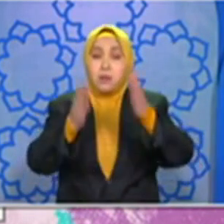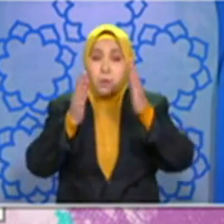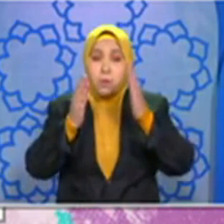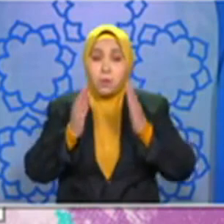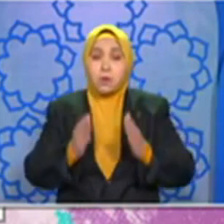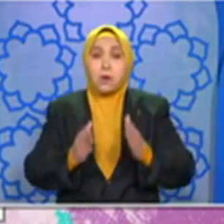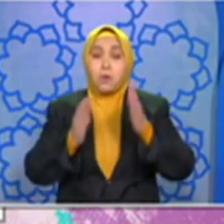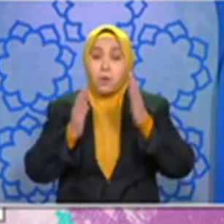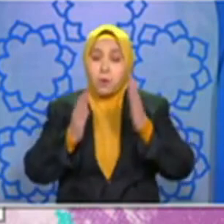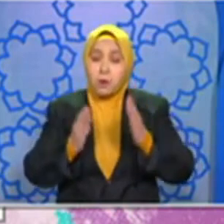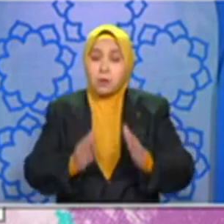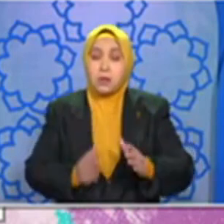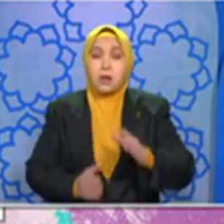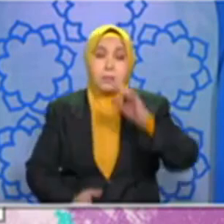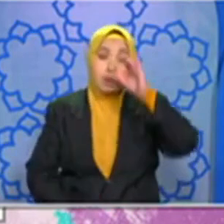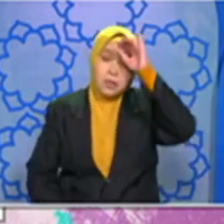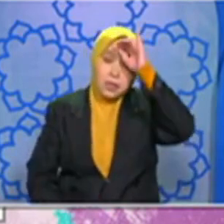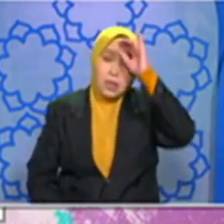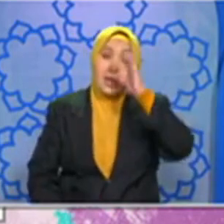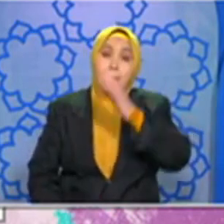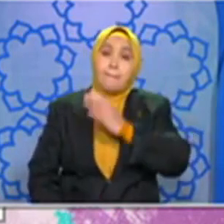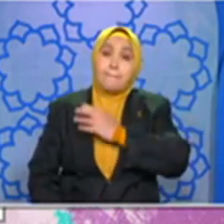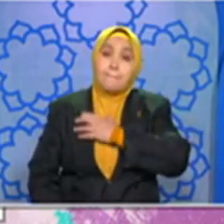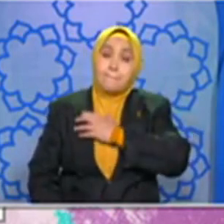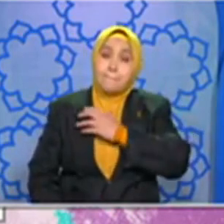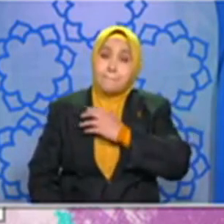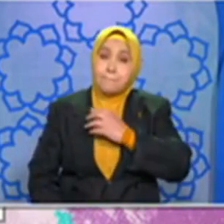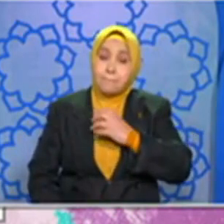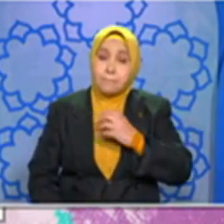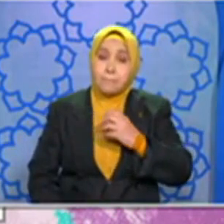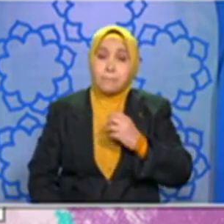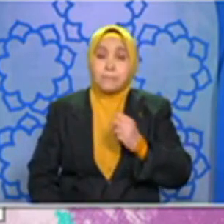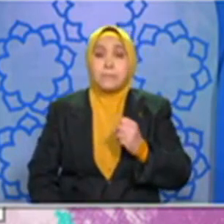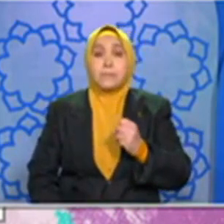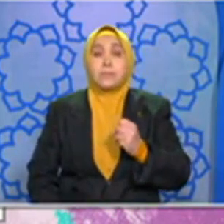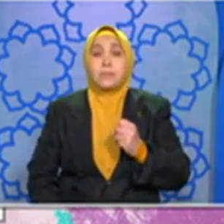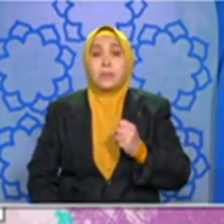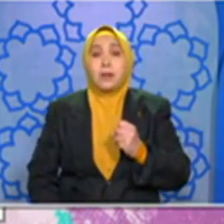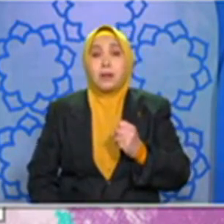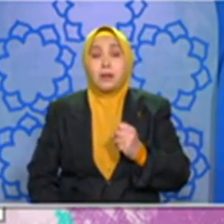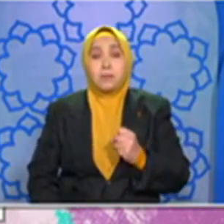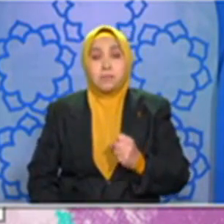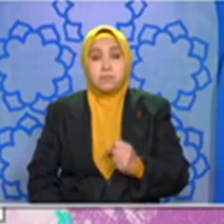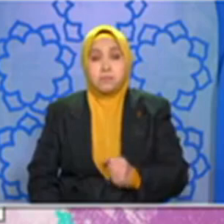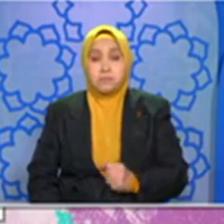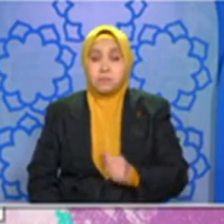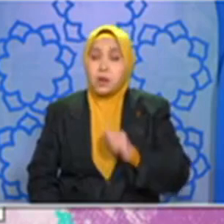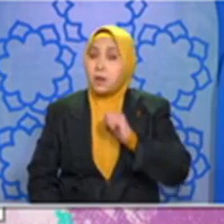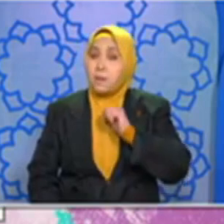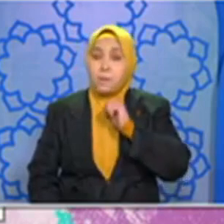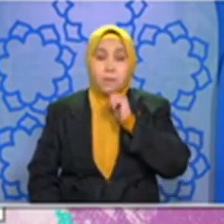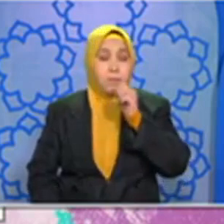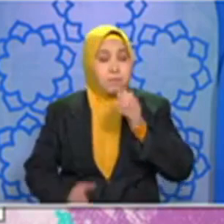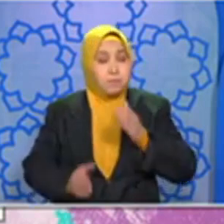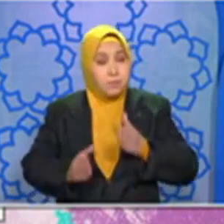صراط الذين أنعمت عليهم